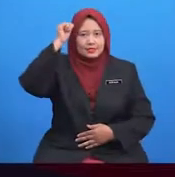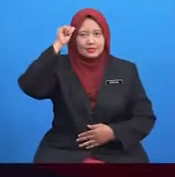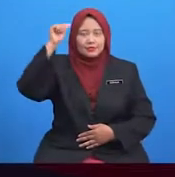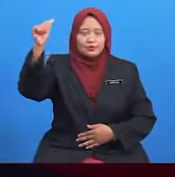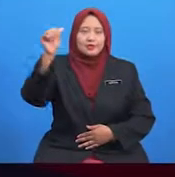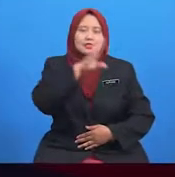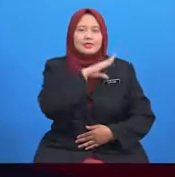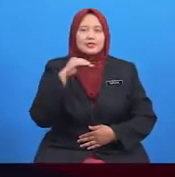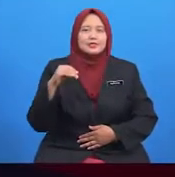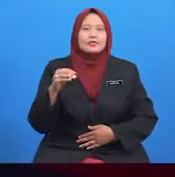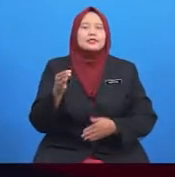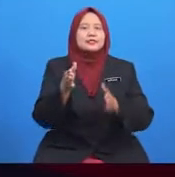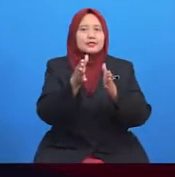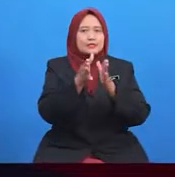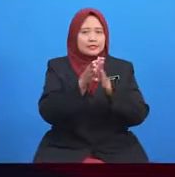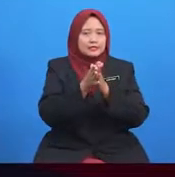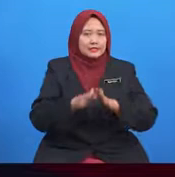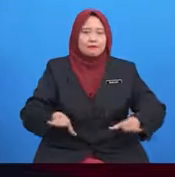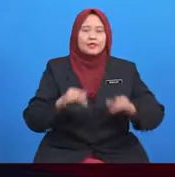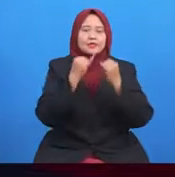Assalamualaikum dan selamat sejahtera murid-murid.